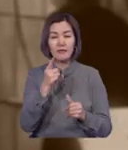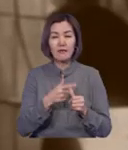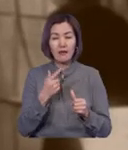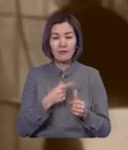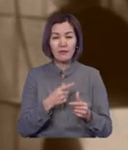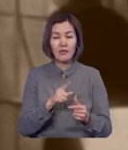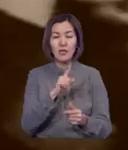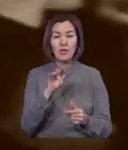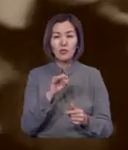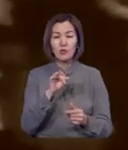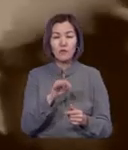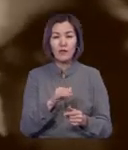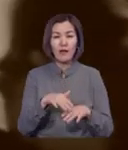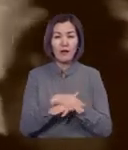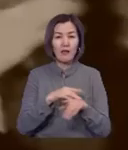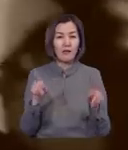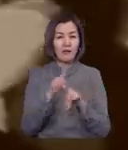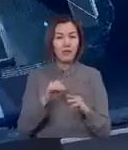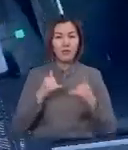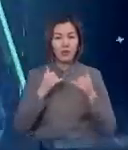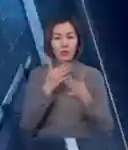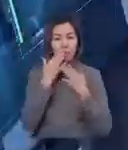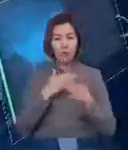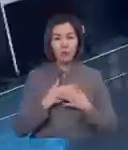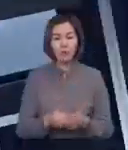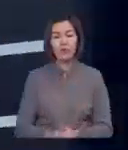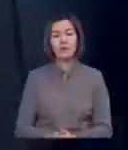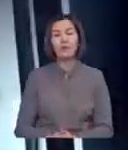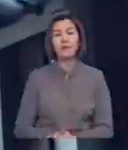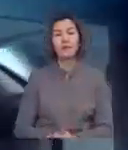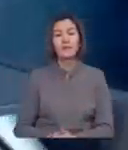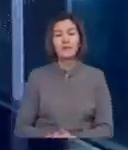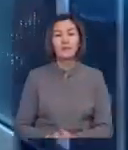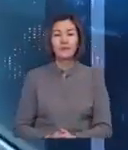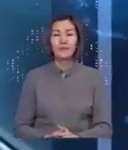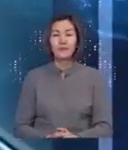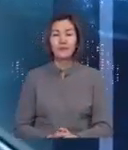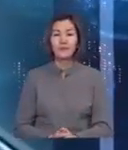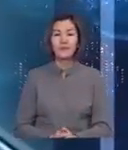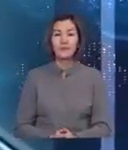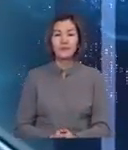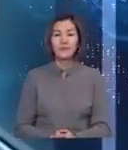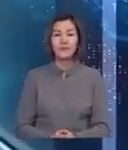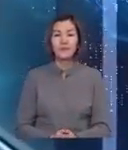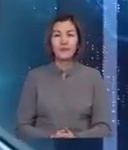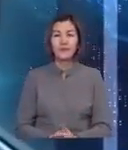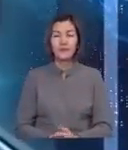Зұлқия Мұқанқызын халық ерекше құрметтейді. Меруерт Қыдырбайқызы, Жетісу телеарнасы.